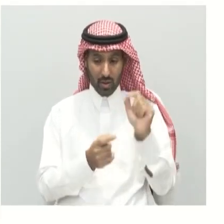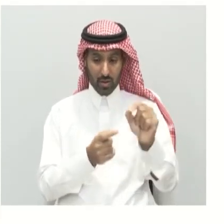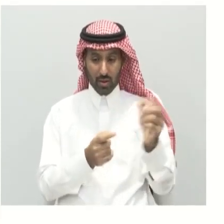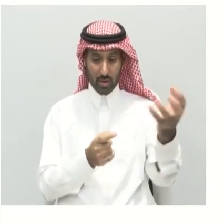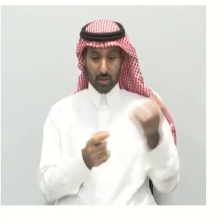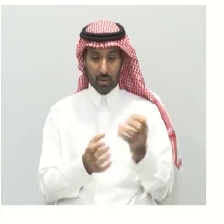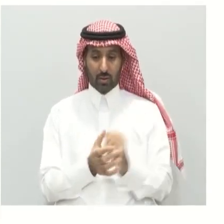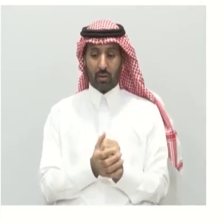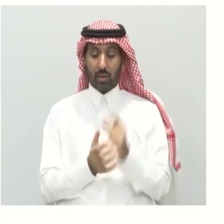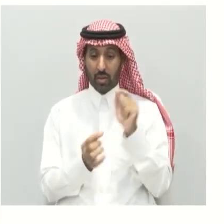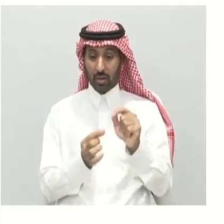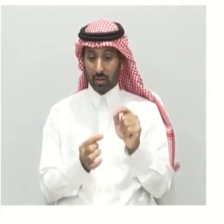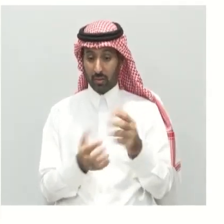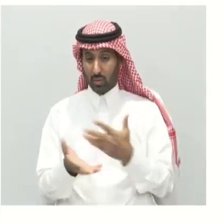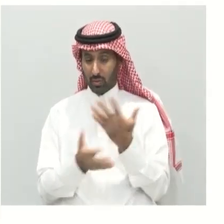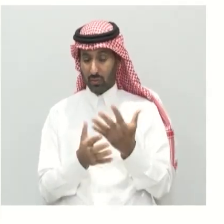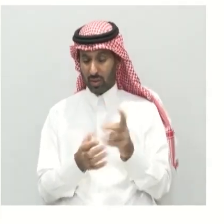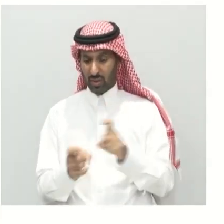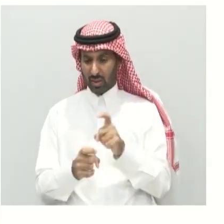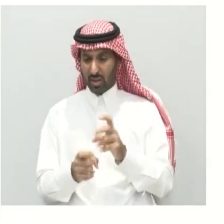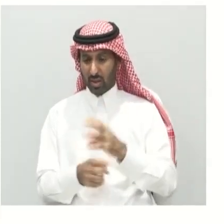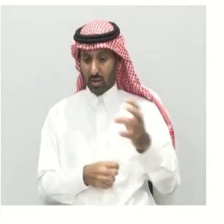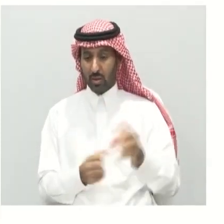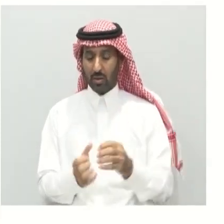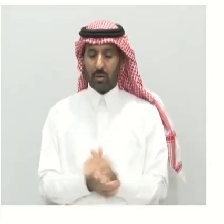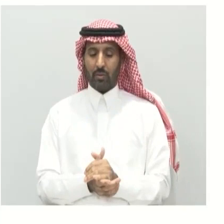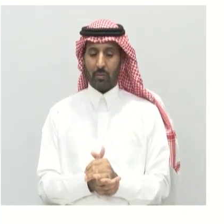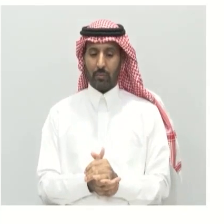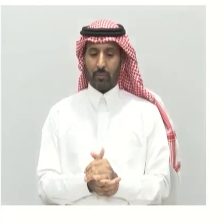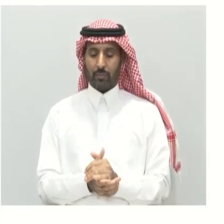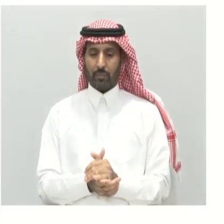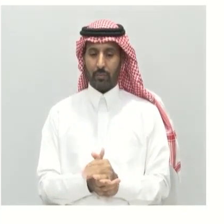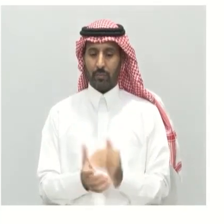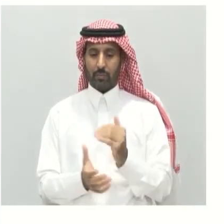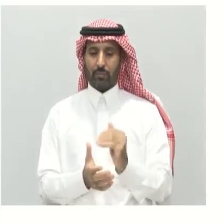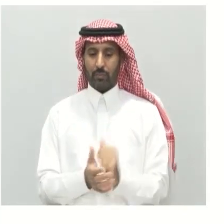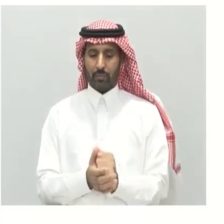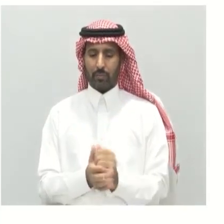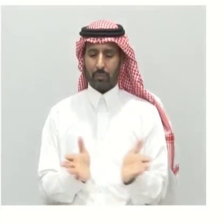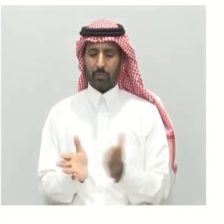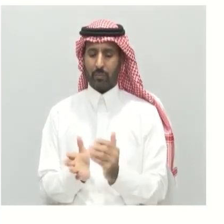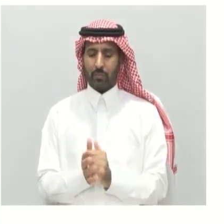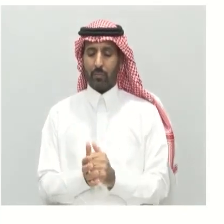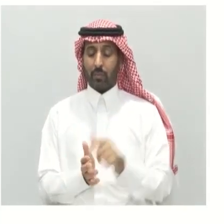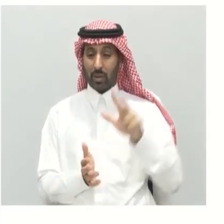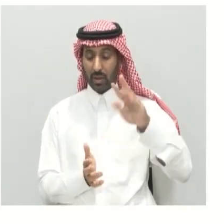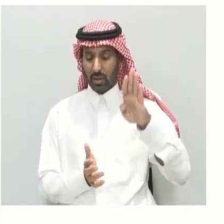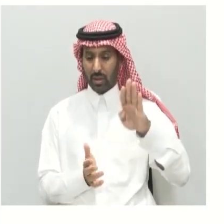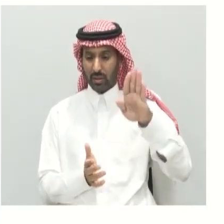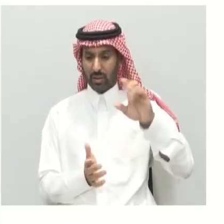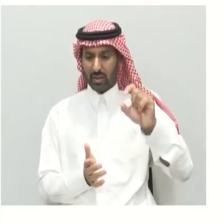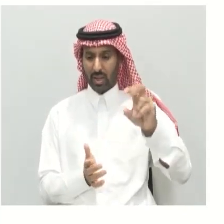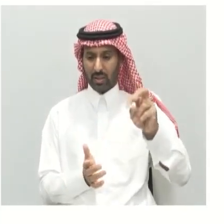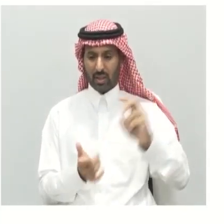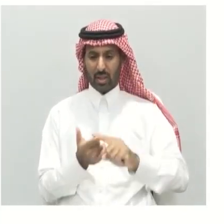تكسب وبالتالي ذره سوف يحدث لها اكسده وذره سوف يحدث لها اختزال كذلك تعريف